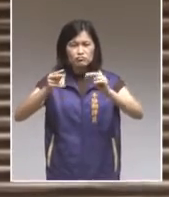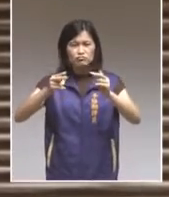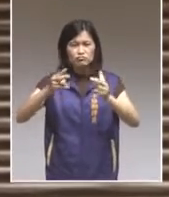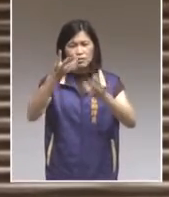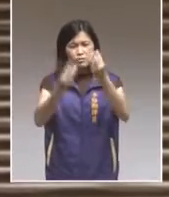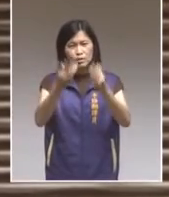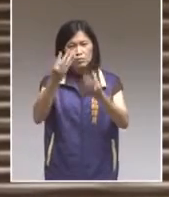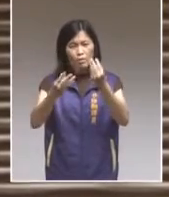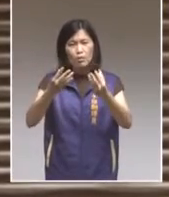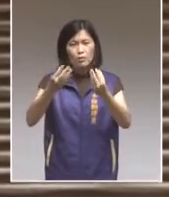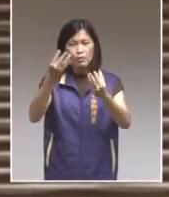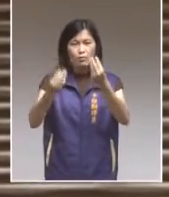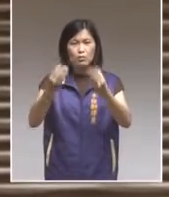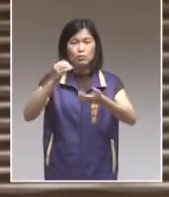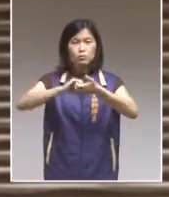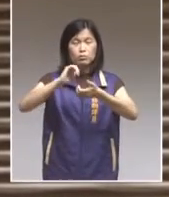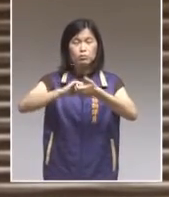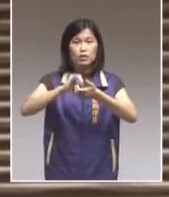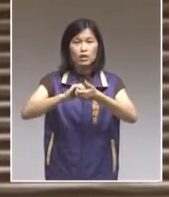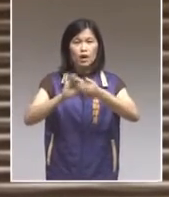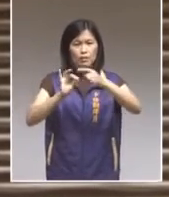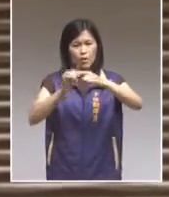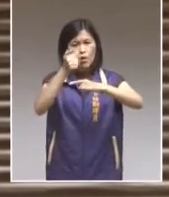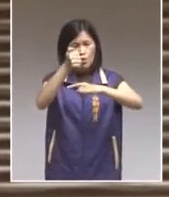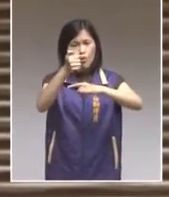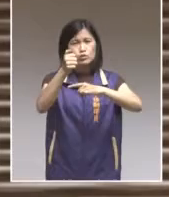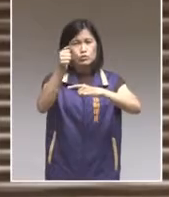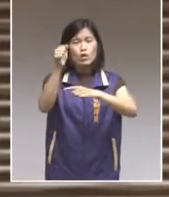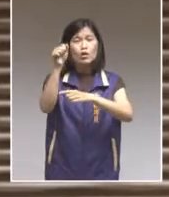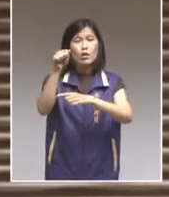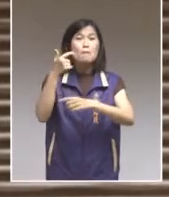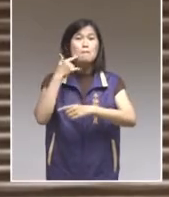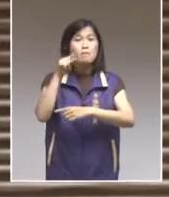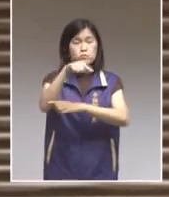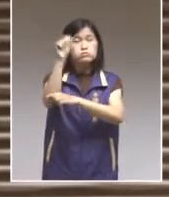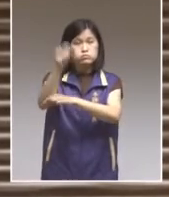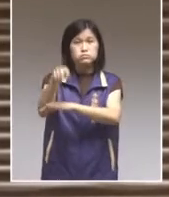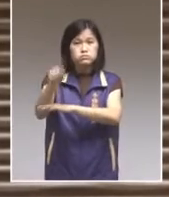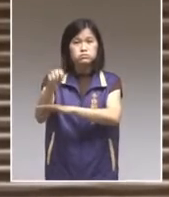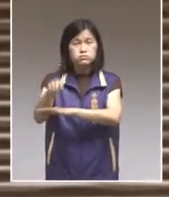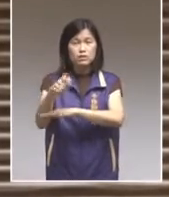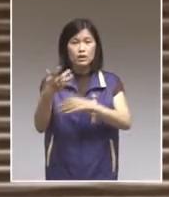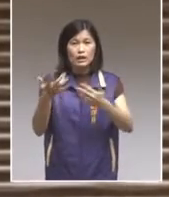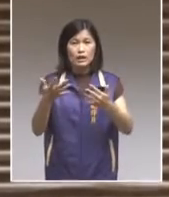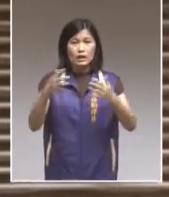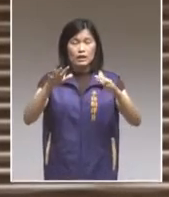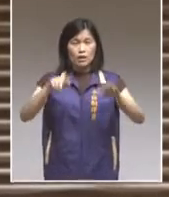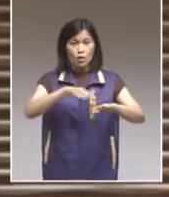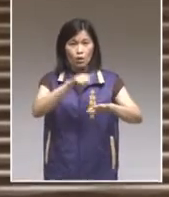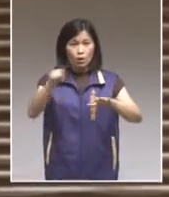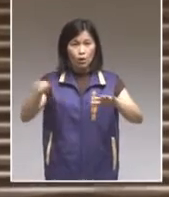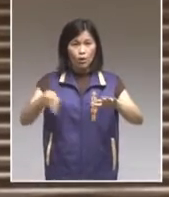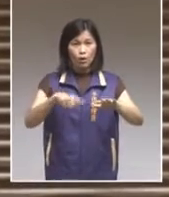上是会有超过50%的家长愿意的，目前我们初步掌握状况。那我们